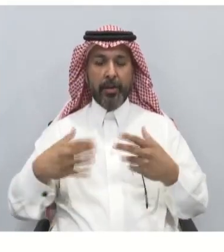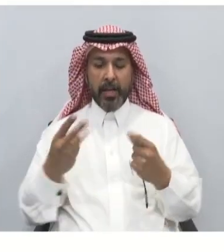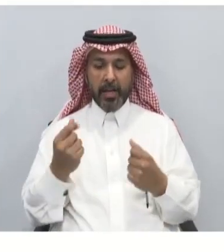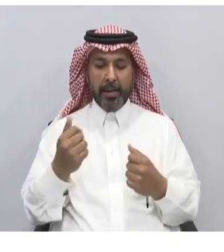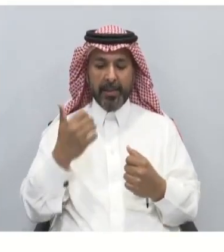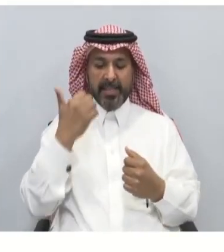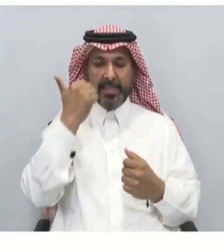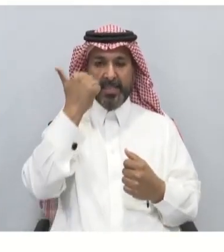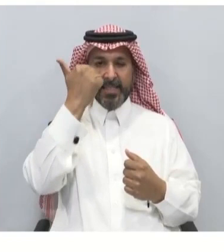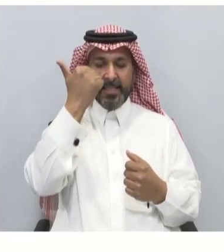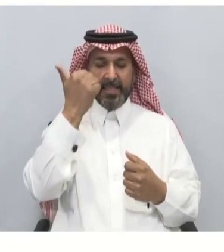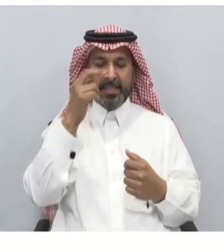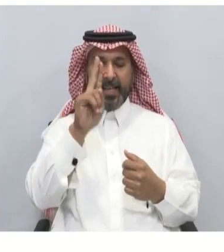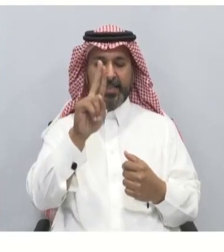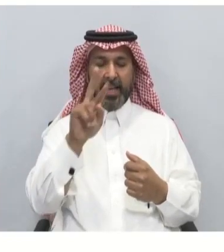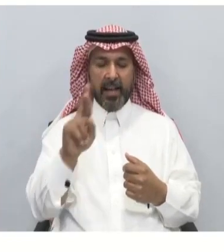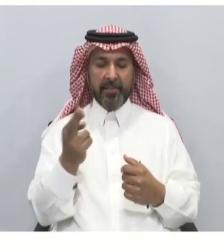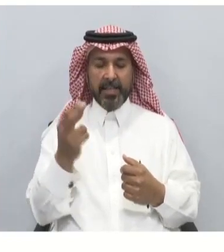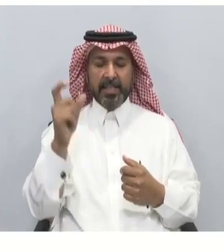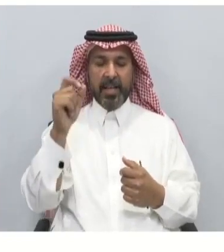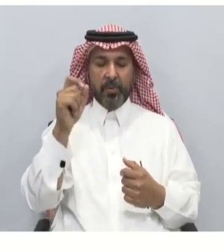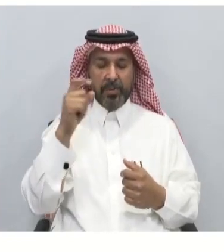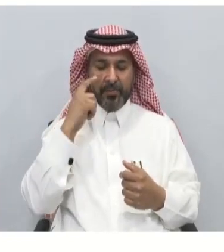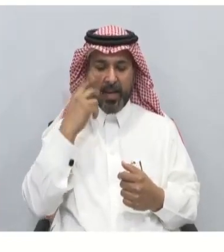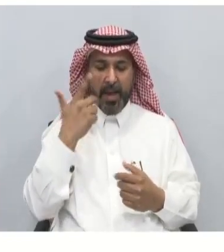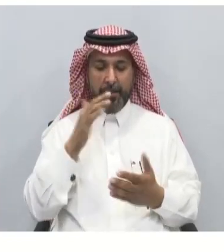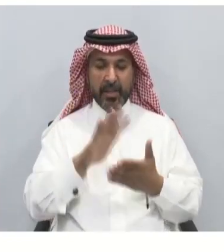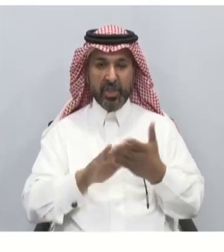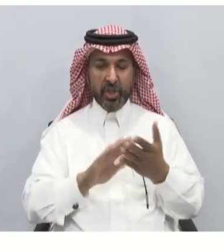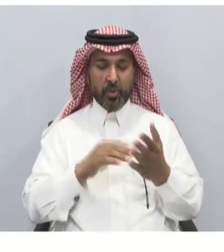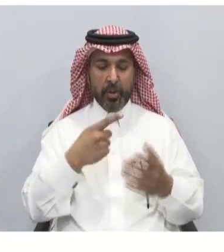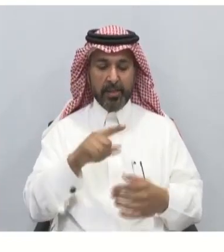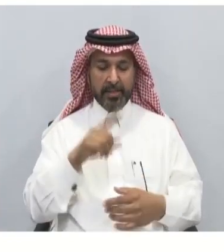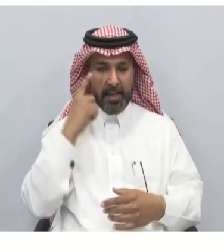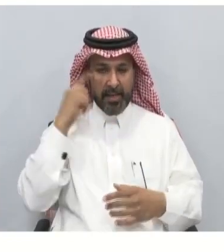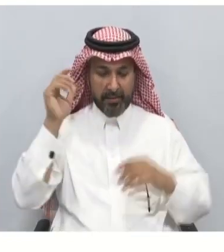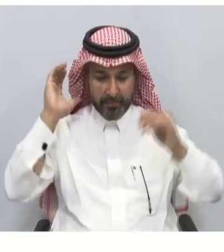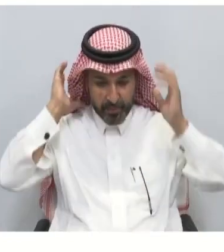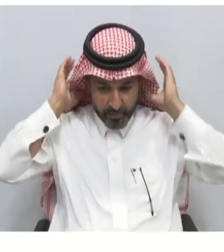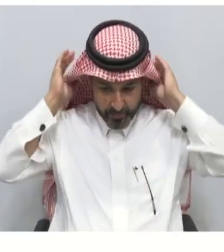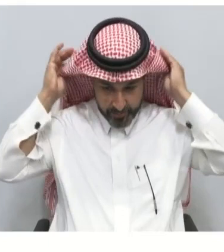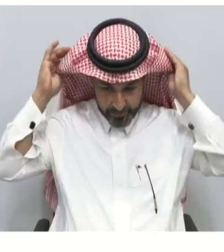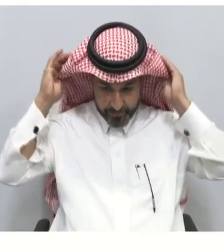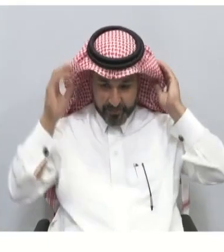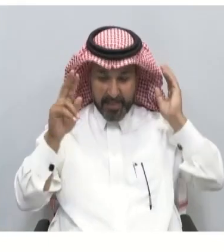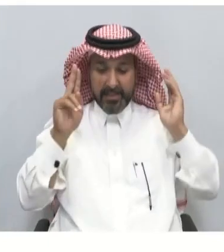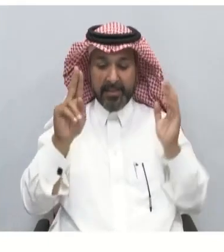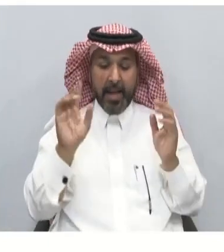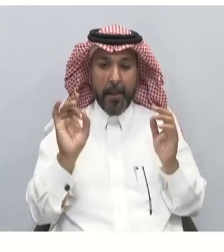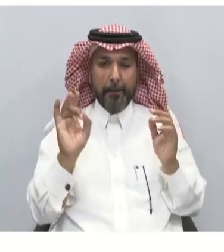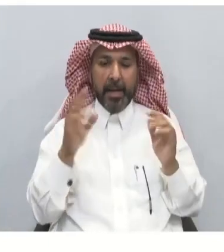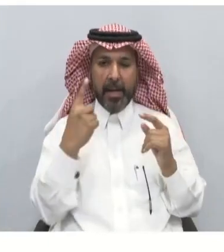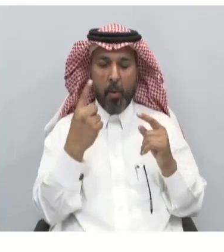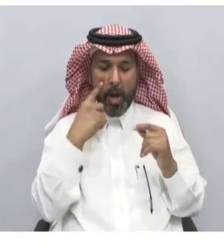تساوي 6.5 تاء. أي الجداول الآتية تحوي قيما تحقق المعادلة؟ المعادلة جيم تساوي